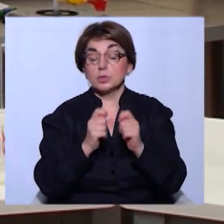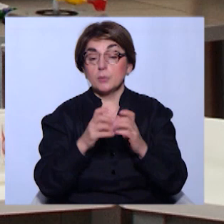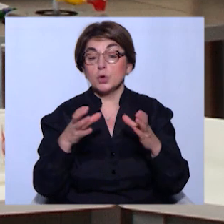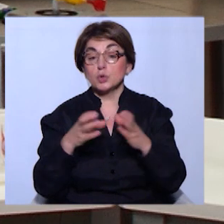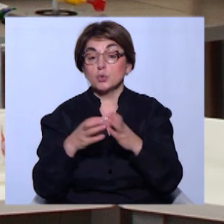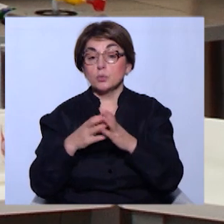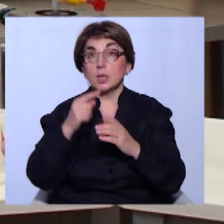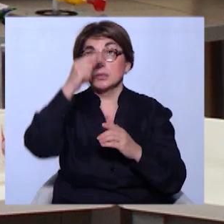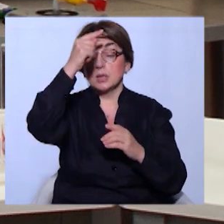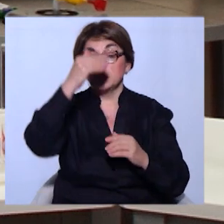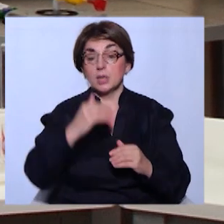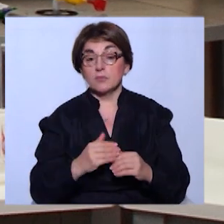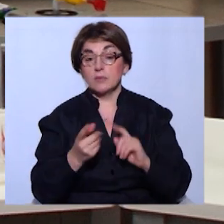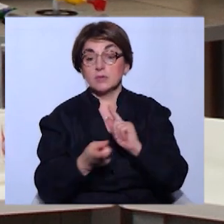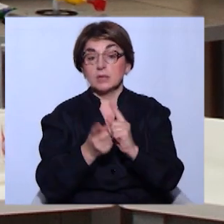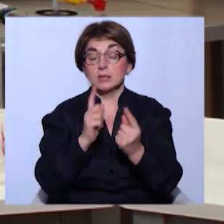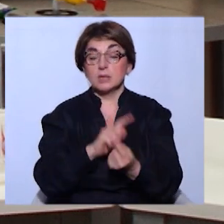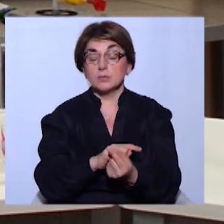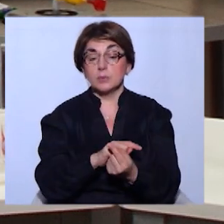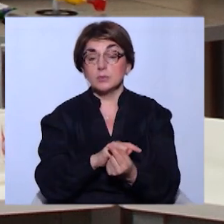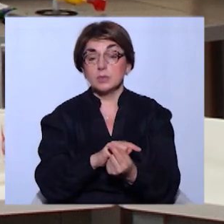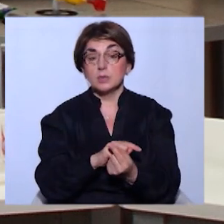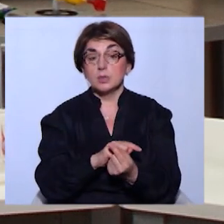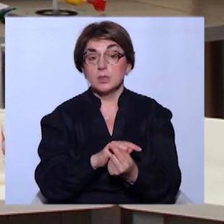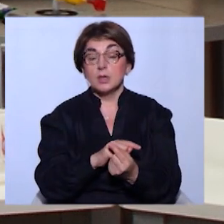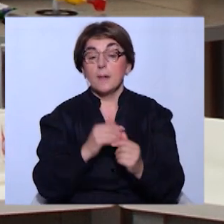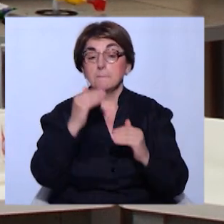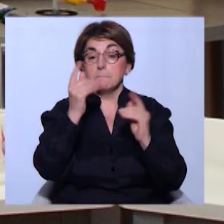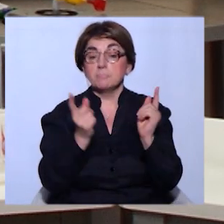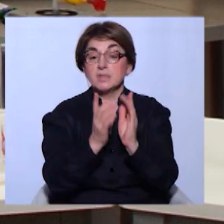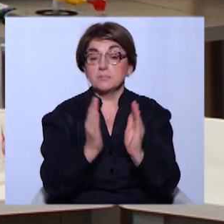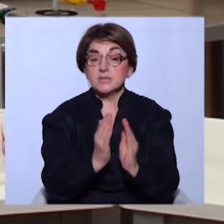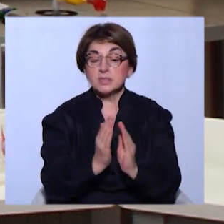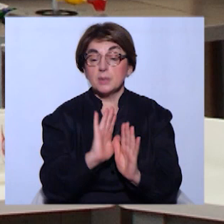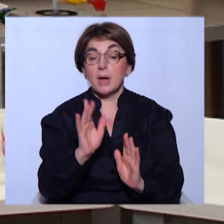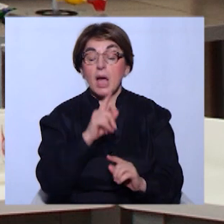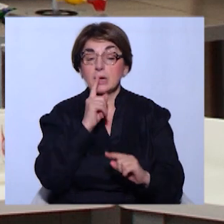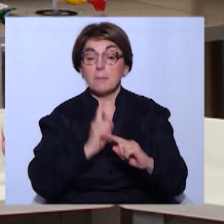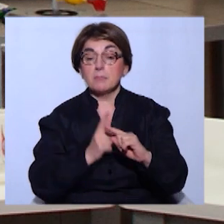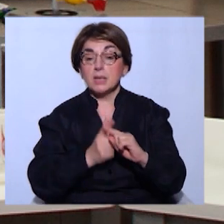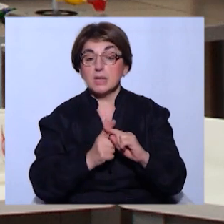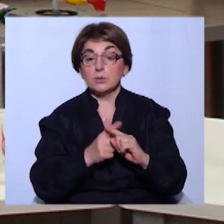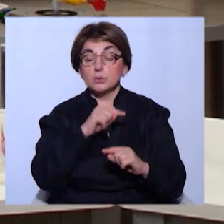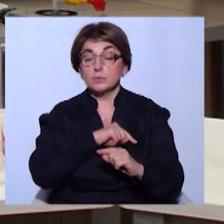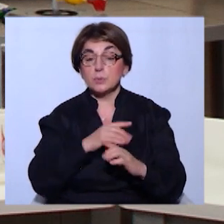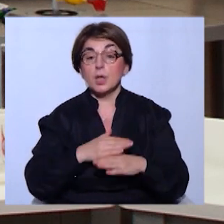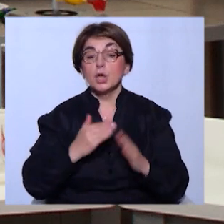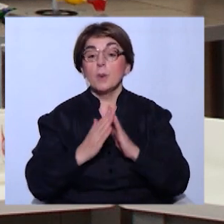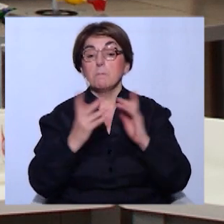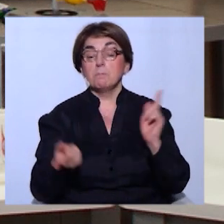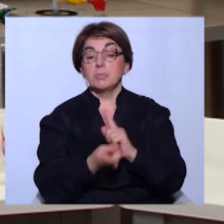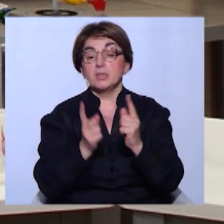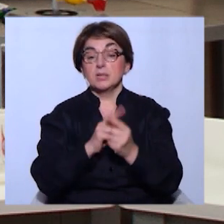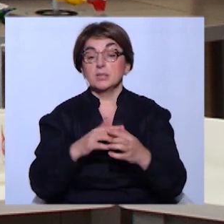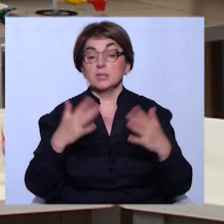ჯგუფში ზევიდან ქვევით გადანაცვლებისას იცირდება არამეტალური თვისებები და იზრდება მეტალური თვისებები.